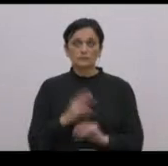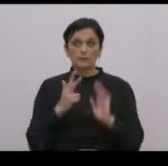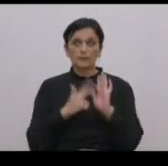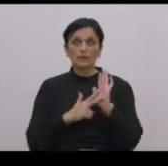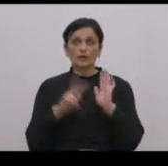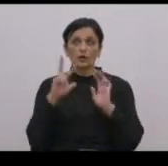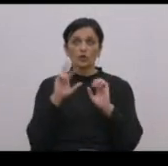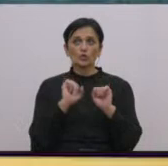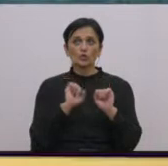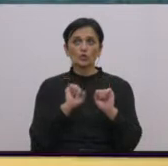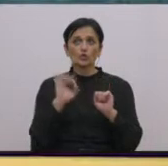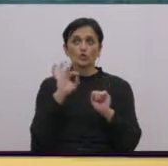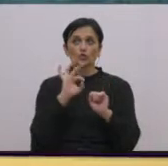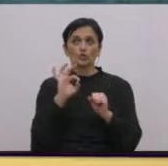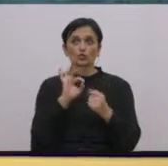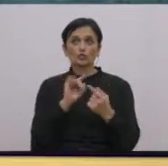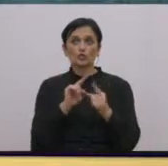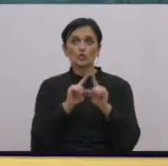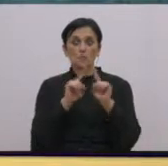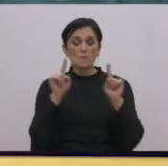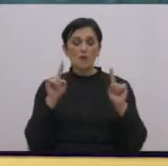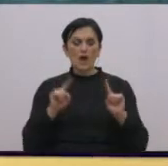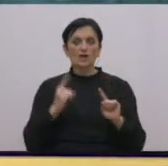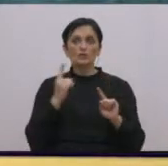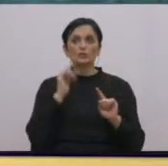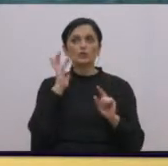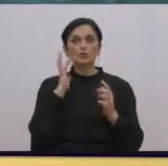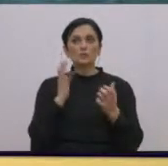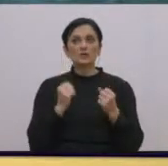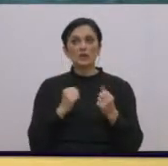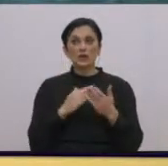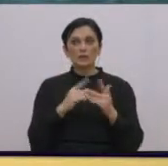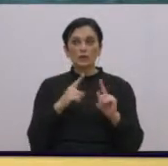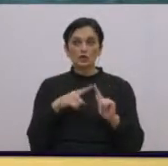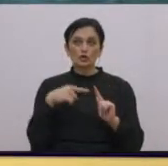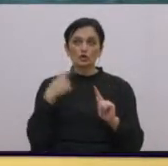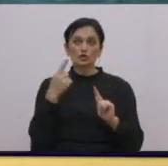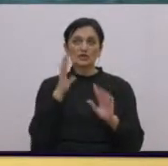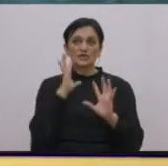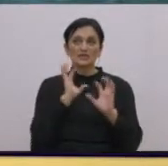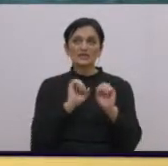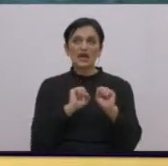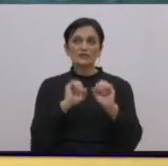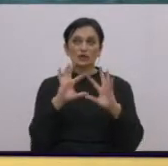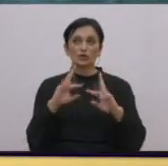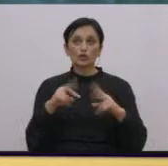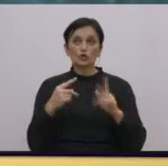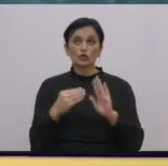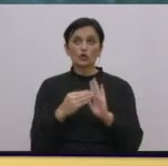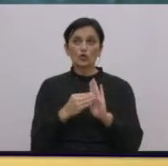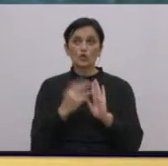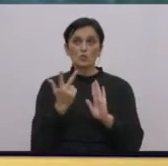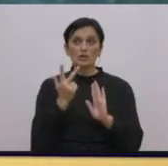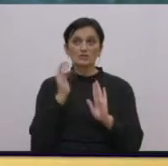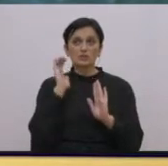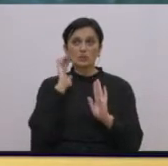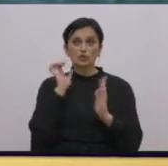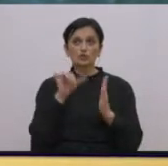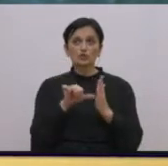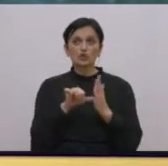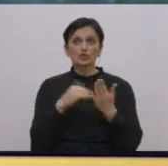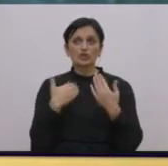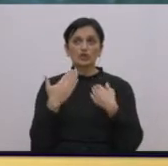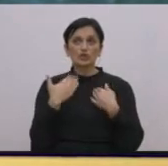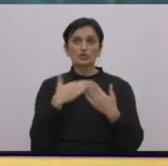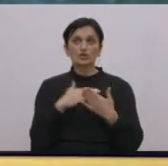Otmosda sami mohre, nuli წინააღმდეგი, paketi, pirueli mosmenit, mirebulia. Shemdegi tavdotsis kodekshi tsvlilebis shetanis shesakheb, mesame mosmenit, tkhov